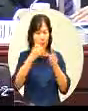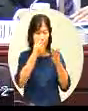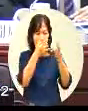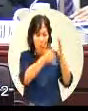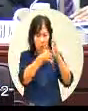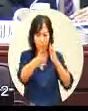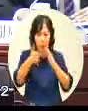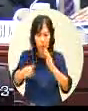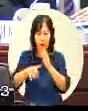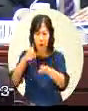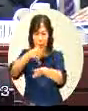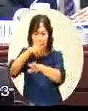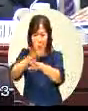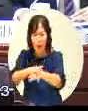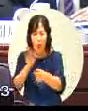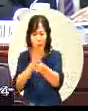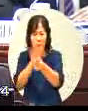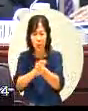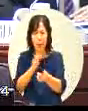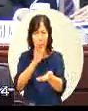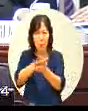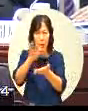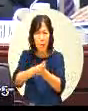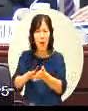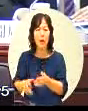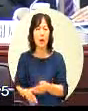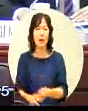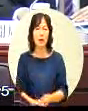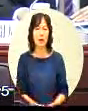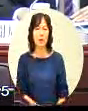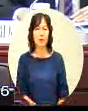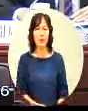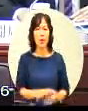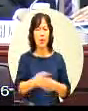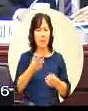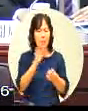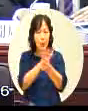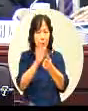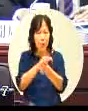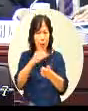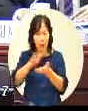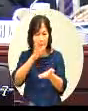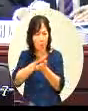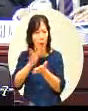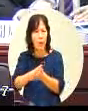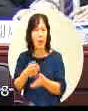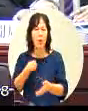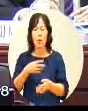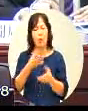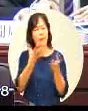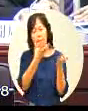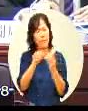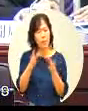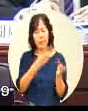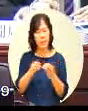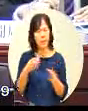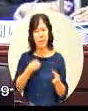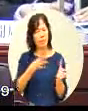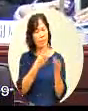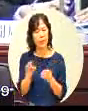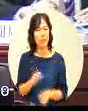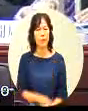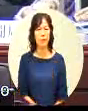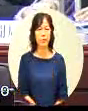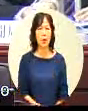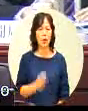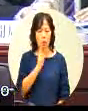你们家的梦啊，我给你拍给你决绝，都把你们这些消灭。我其实没有能力做到这样。我